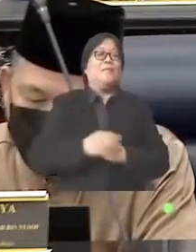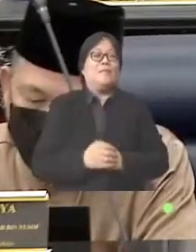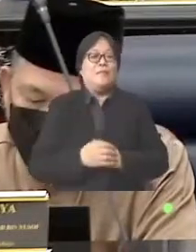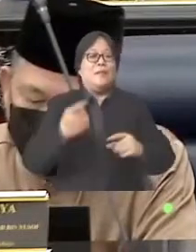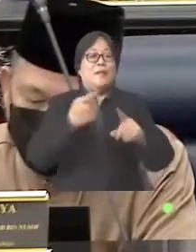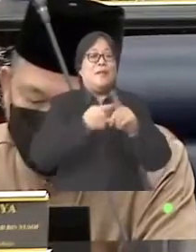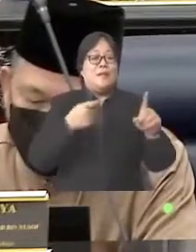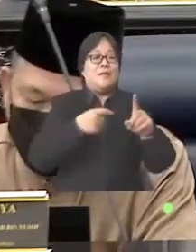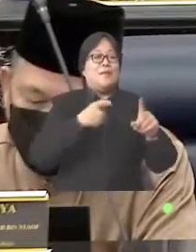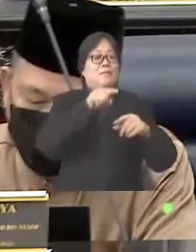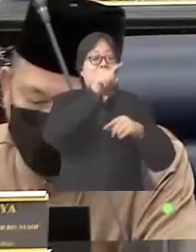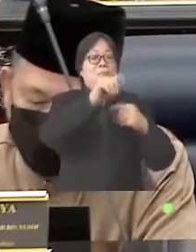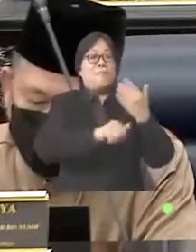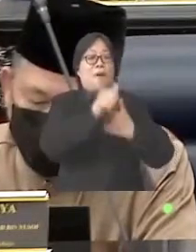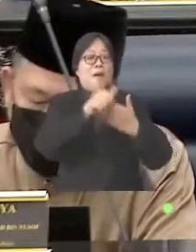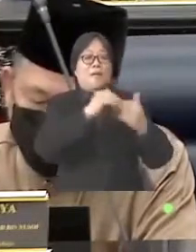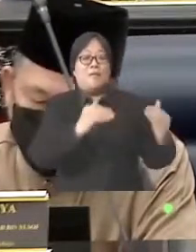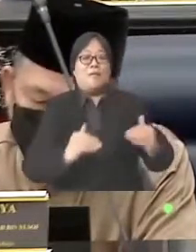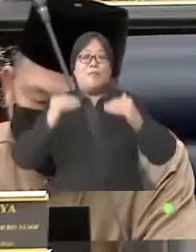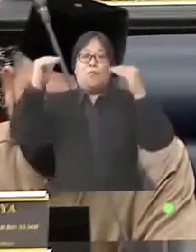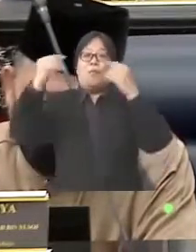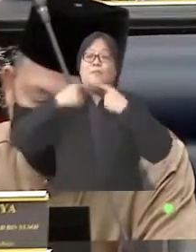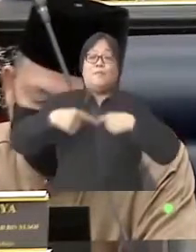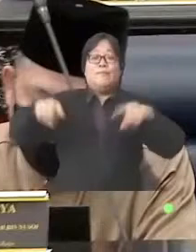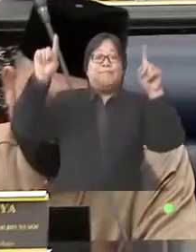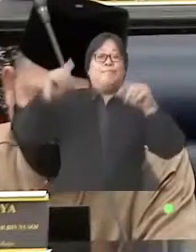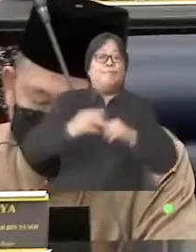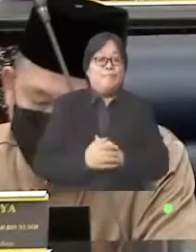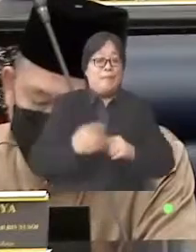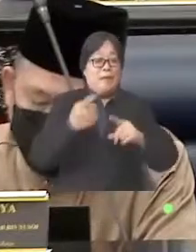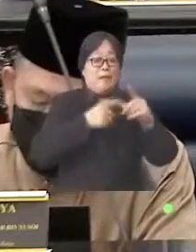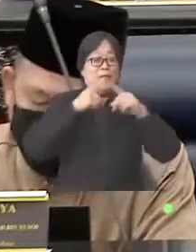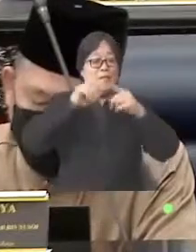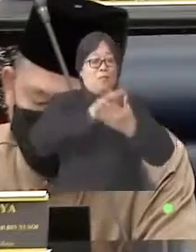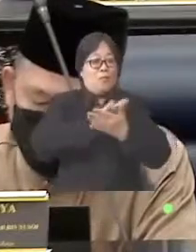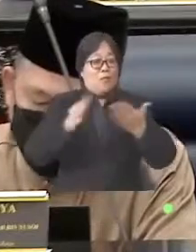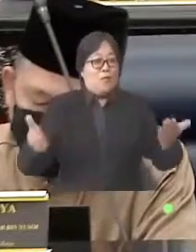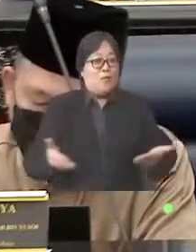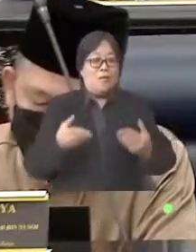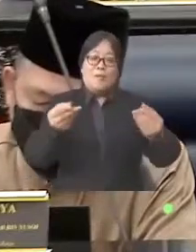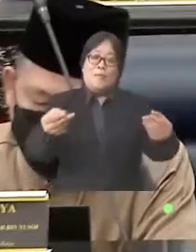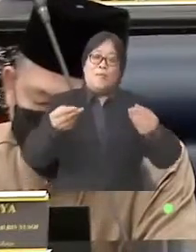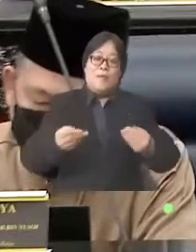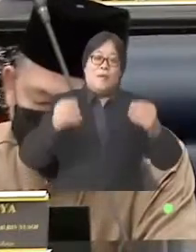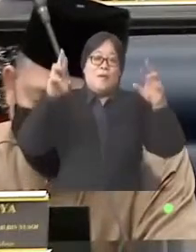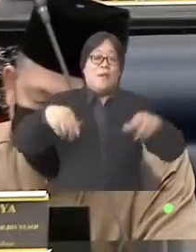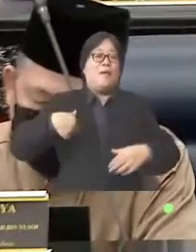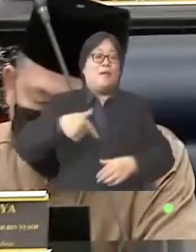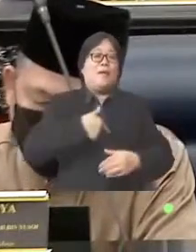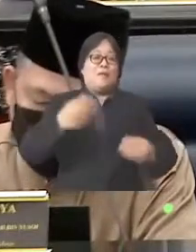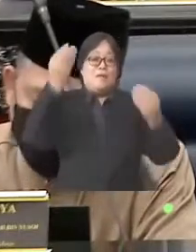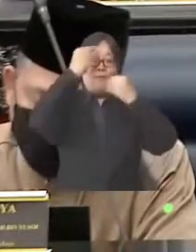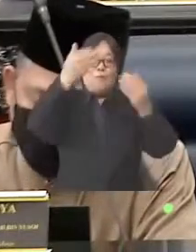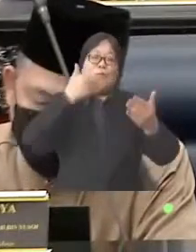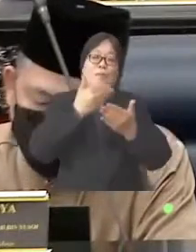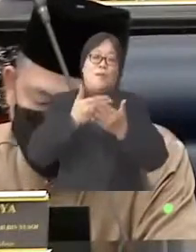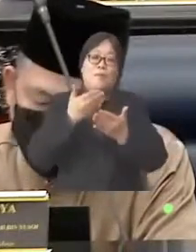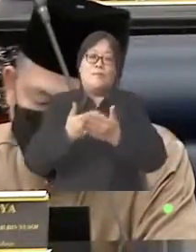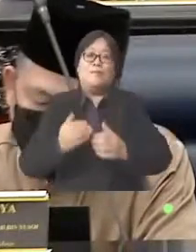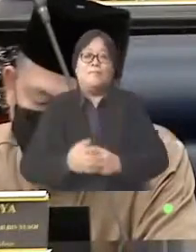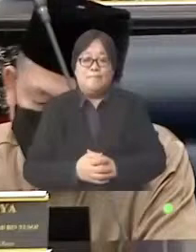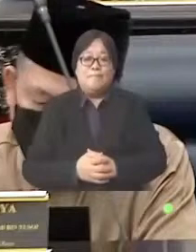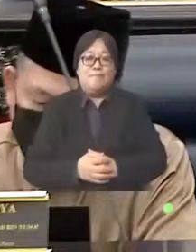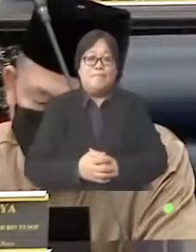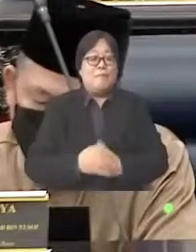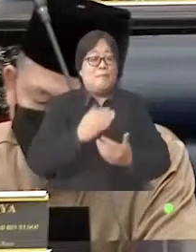dari Sasana bahaya ke Puncak Jaya dari dewan Mulia ini berikanlah Raya kita kabar yang baik-baik belaka